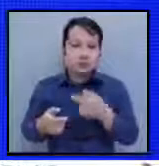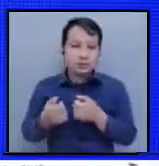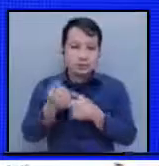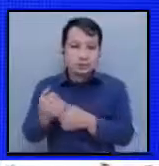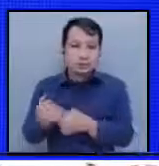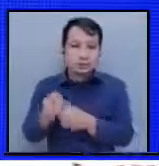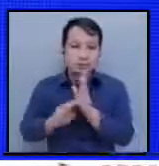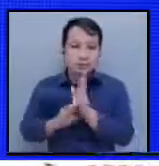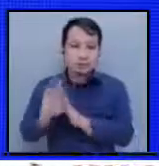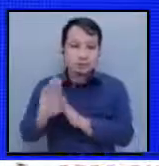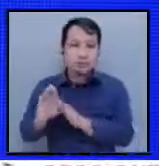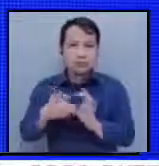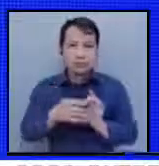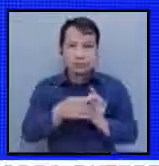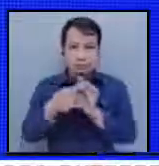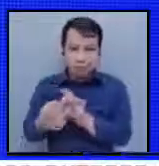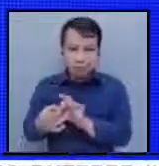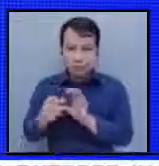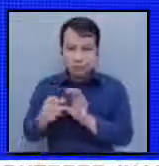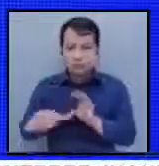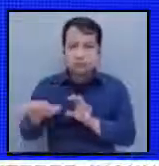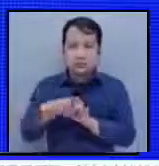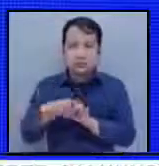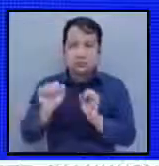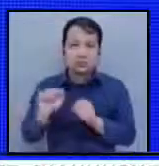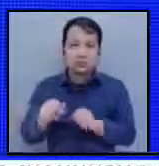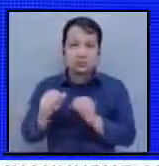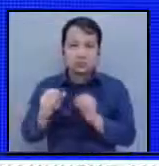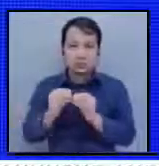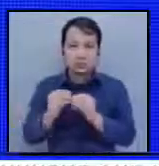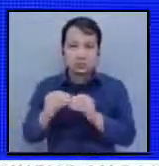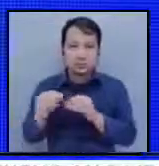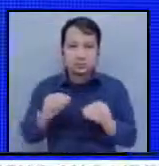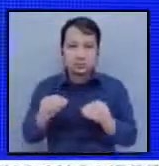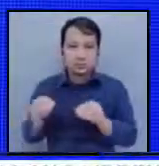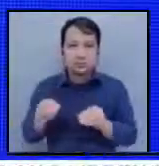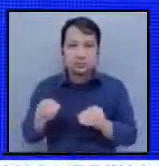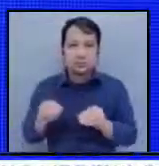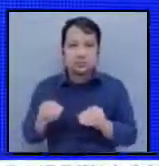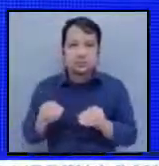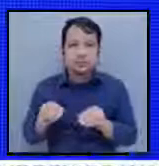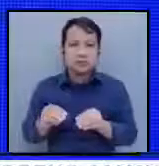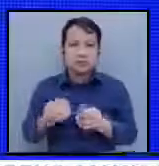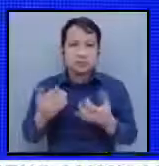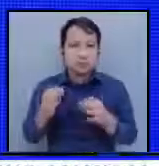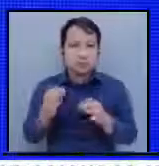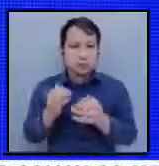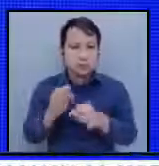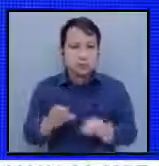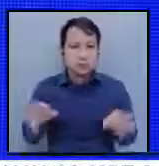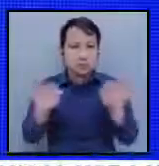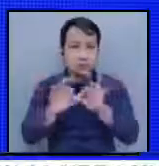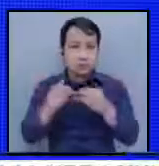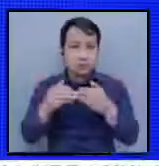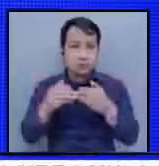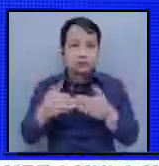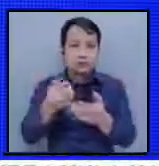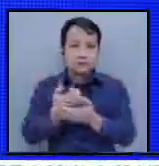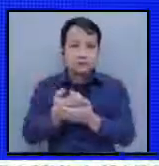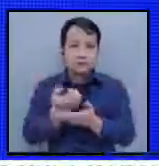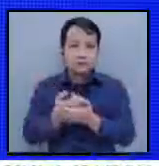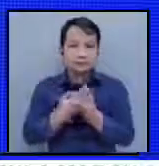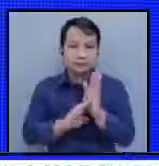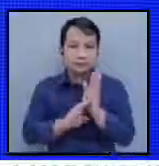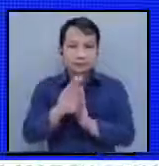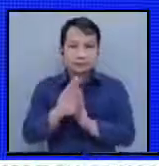improve connectivity and mobility, which is critical in sustaining economic growth